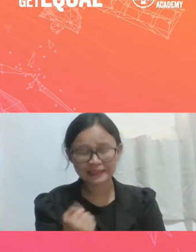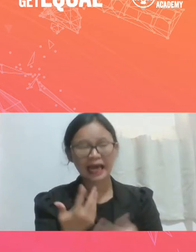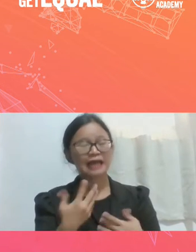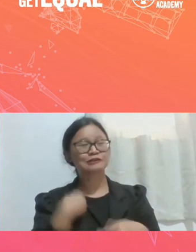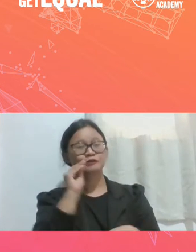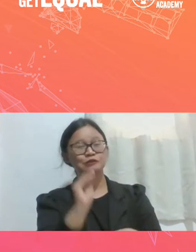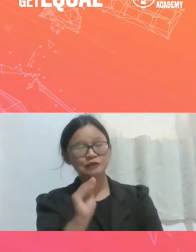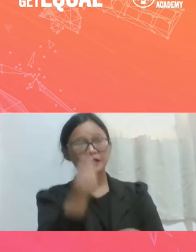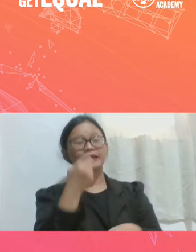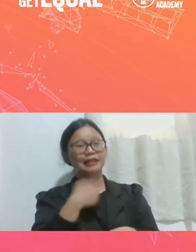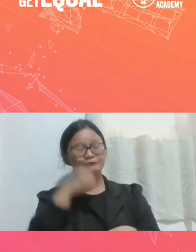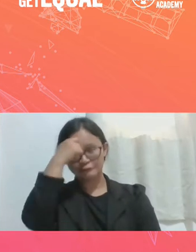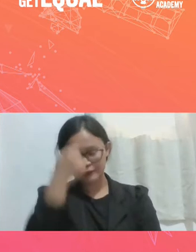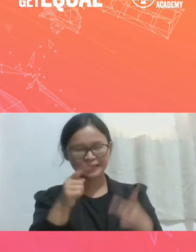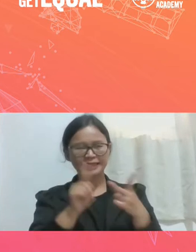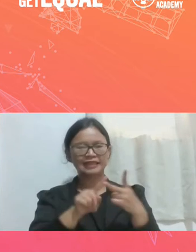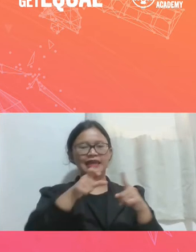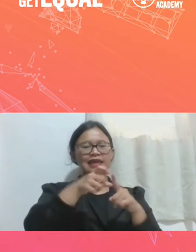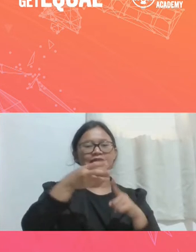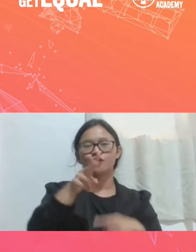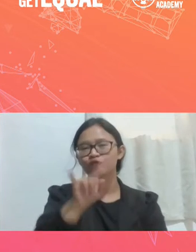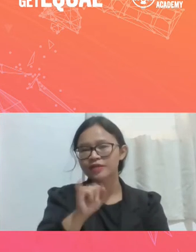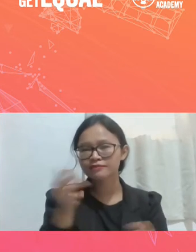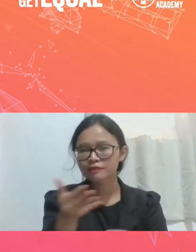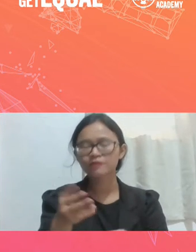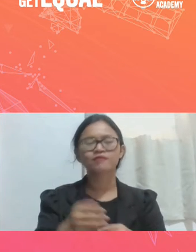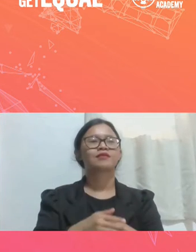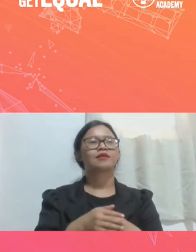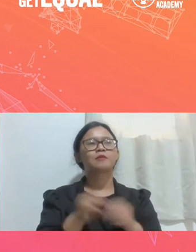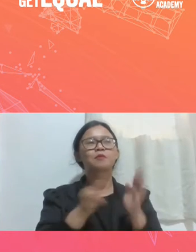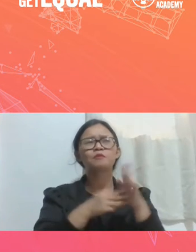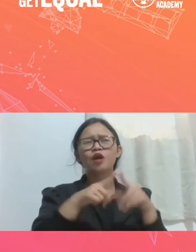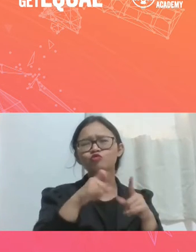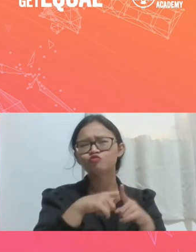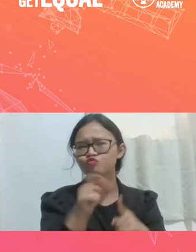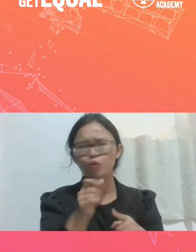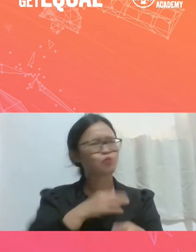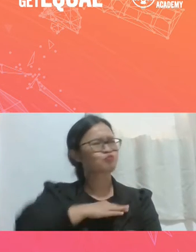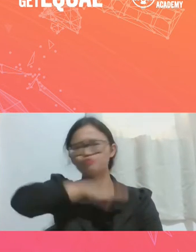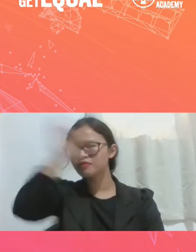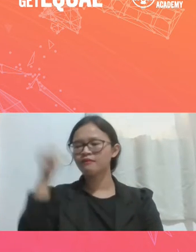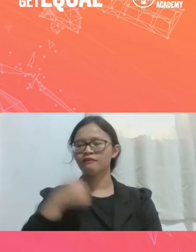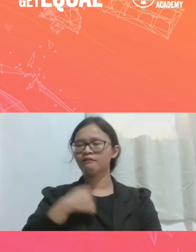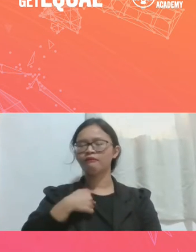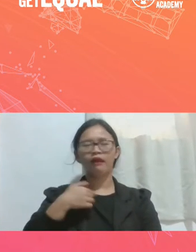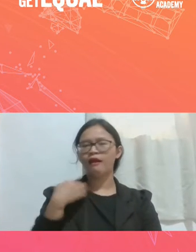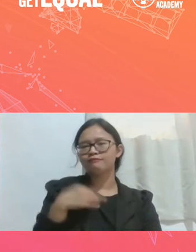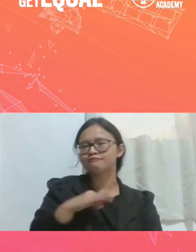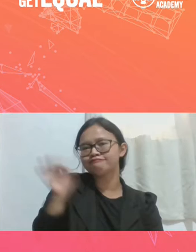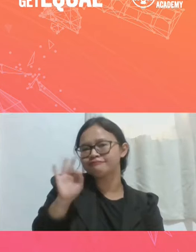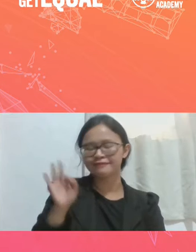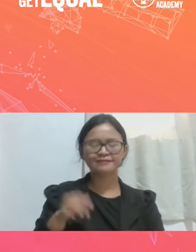ketemu kita. Ada Devi, wah Devi juga jauh dari Maluku ya. Saya juga belum pernah ke Maluku Utara loh Devi.